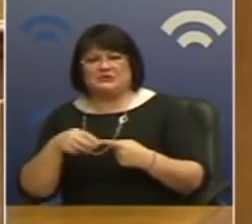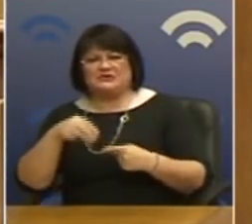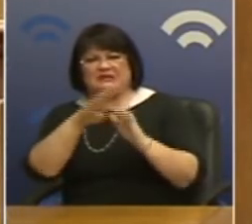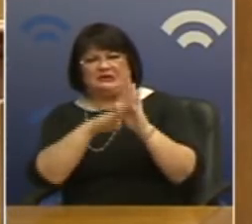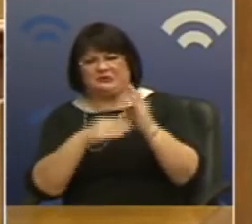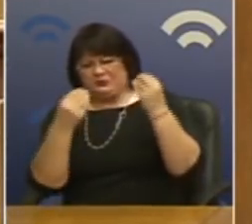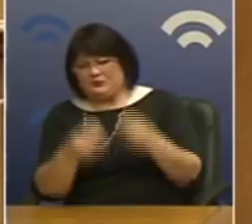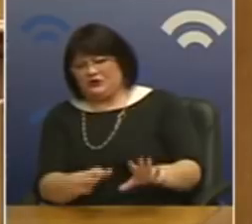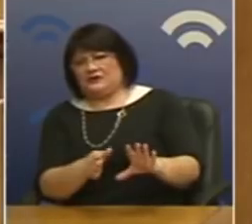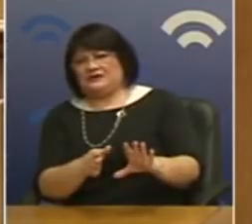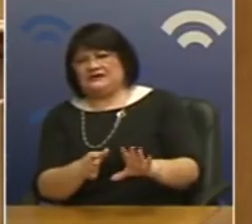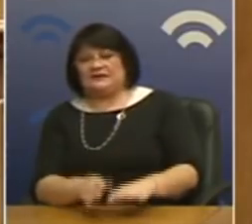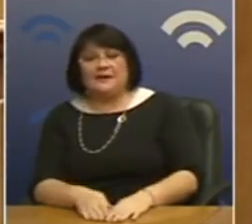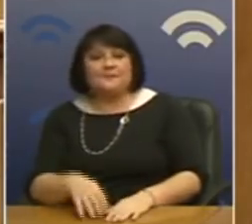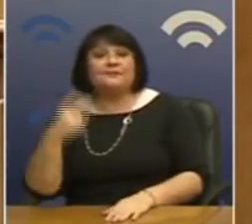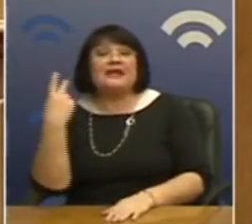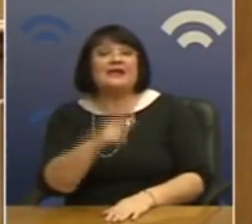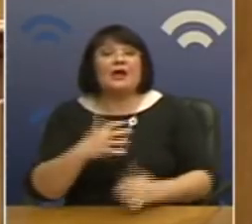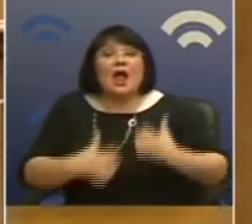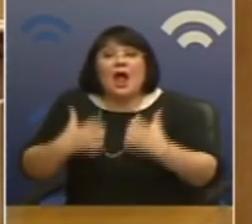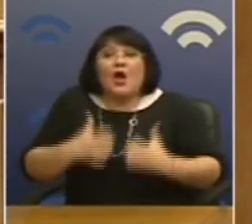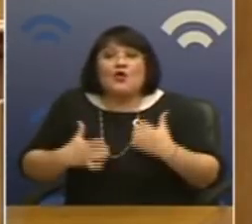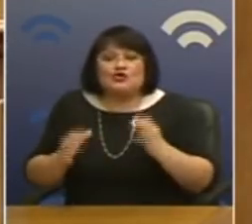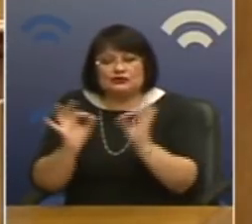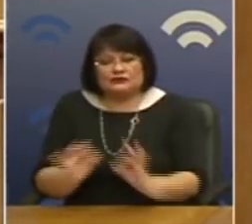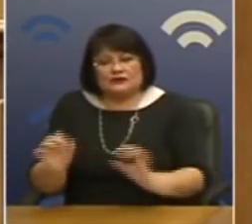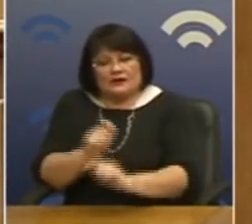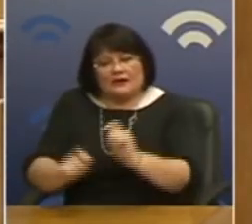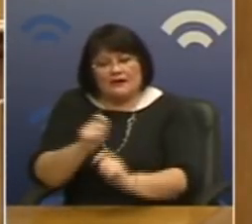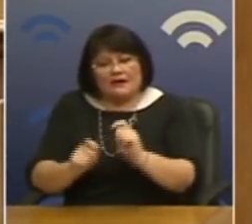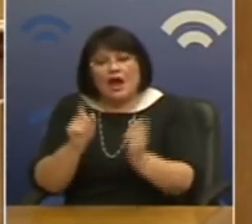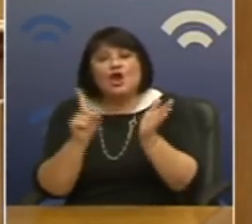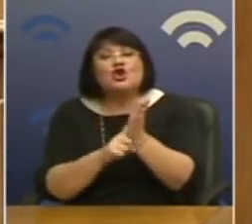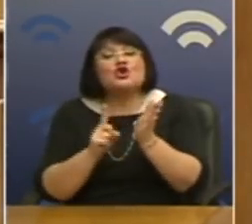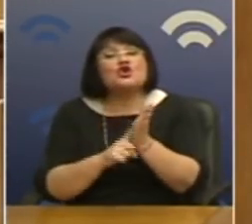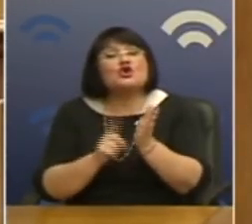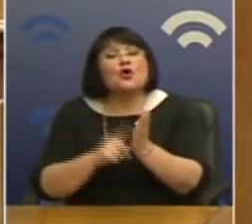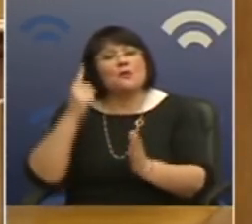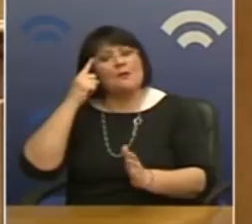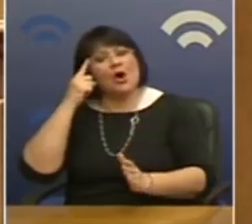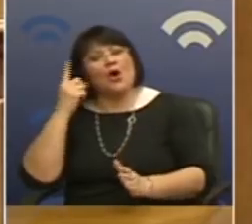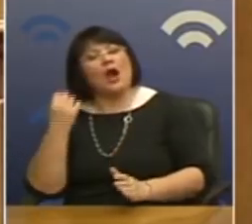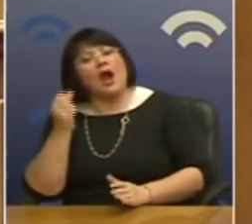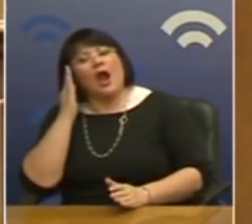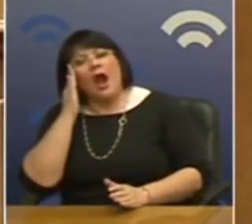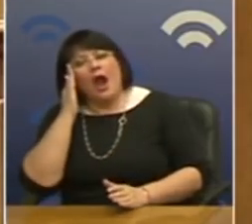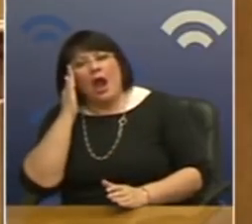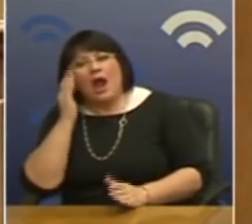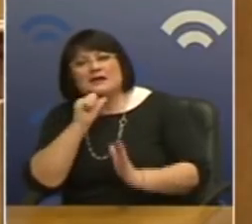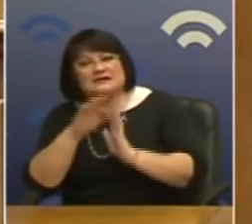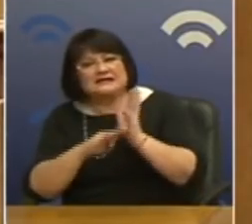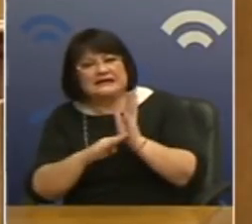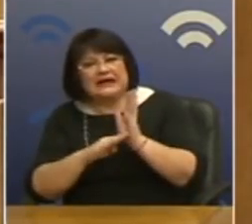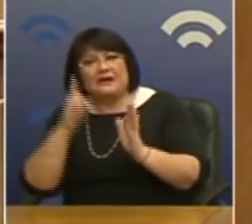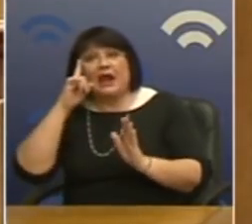συστήματος. Το δικό σας άγχος είναι να διαμορφώσετε το κατάλληλο νομικό οπλοστάσιο και στο επίπεδο του Συντάγματος, μη